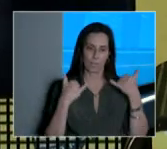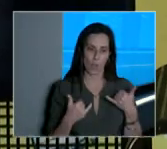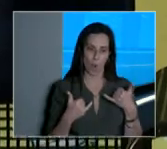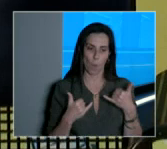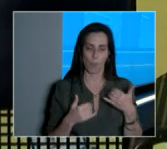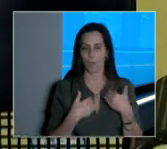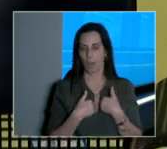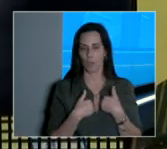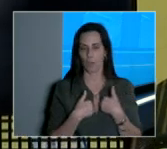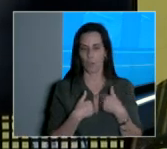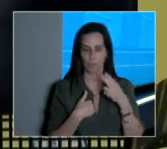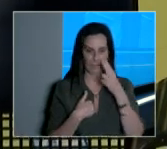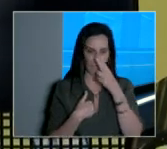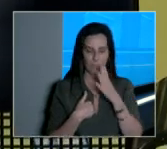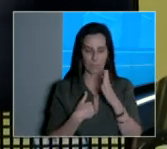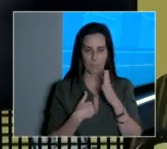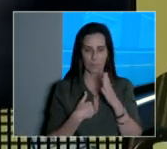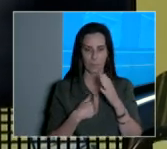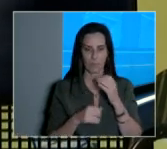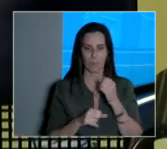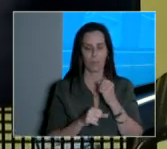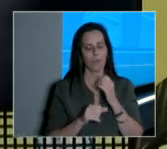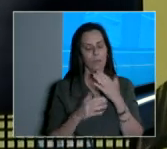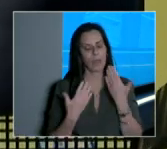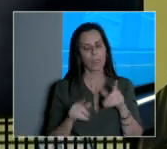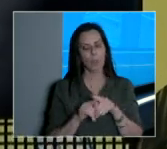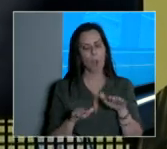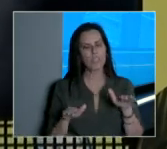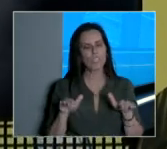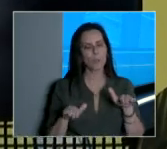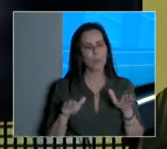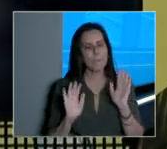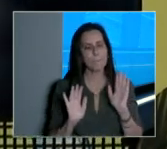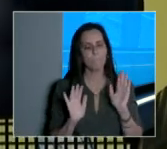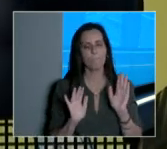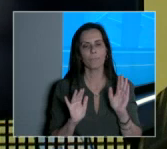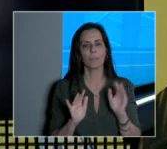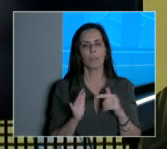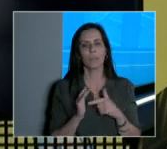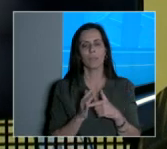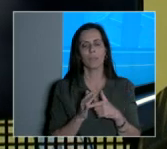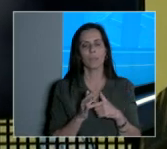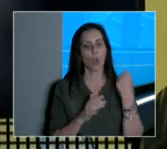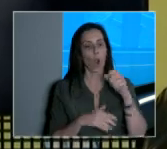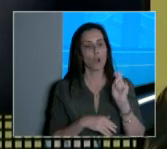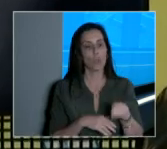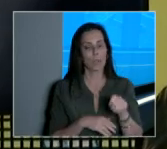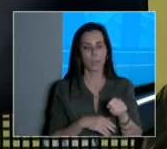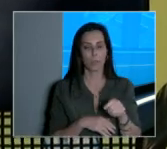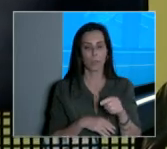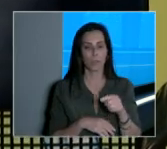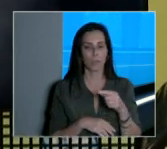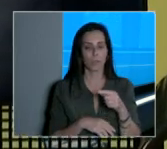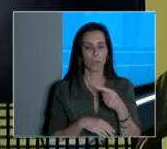כיום אנחנו מנסים לאזן את הכוח של הכנסת על ידי זה שאומרים